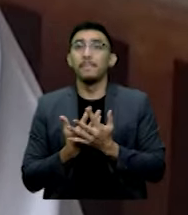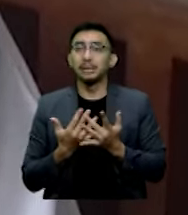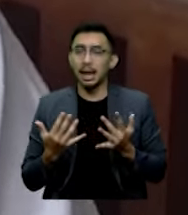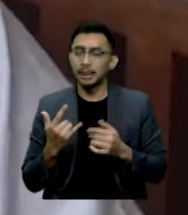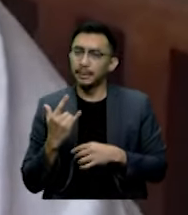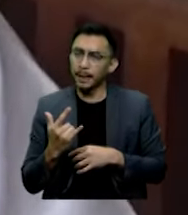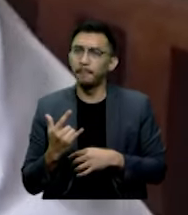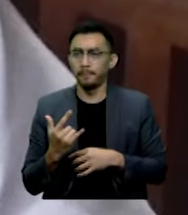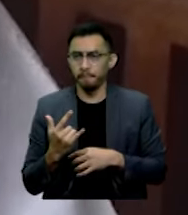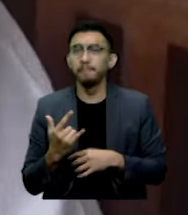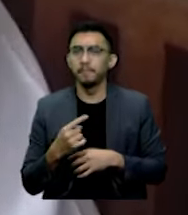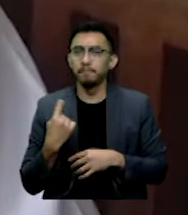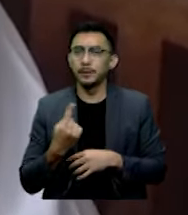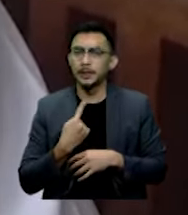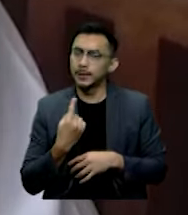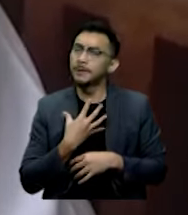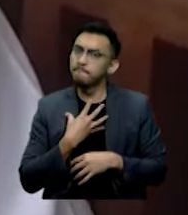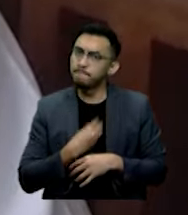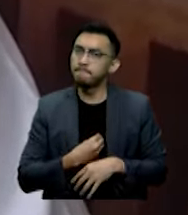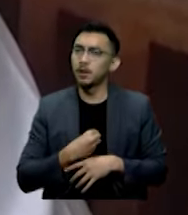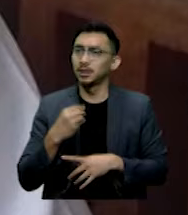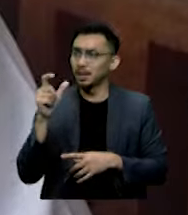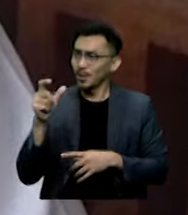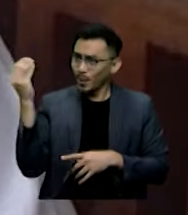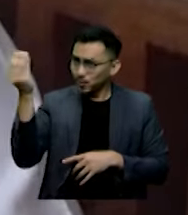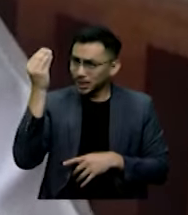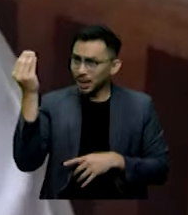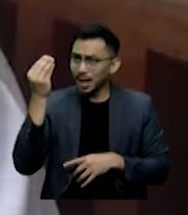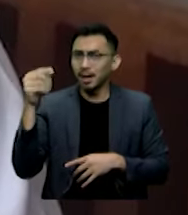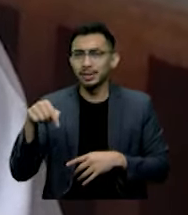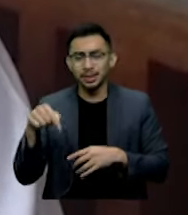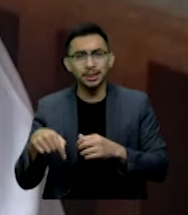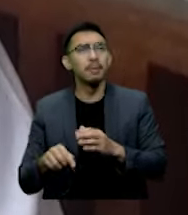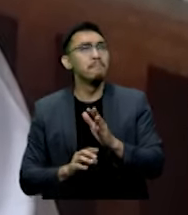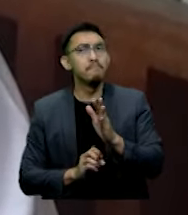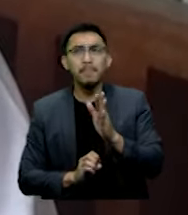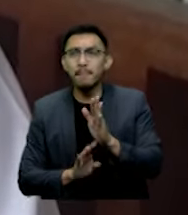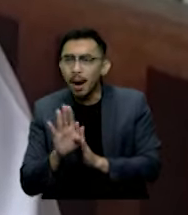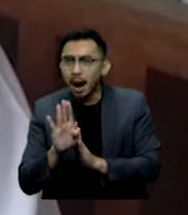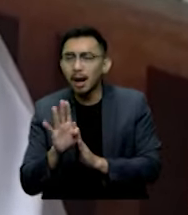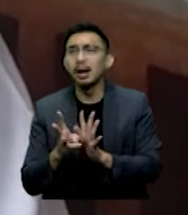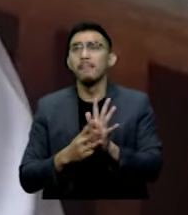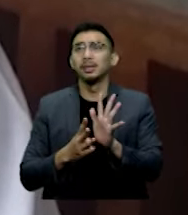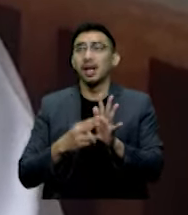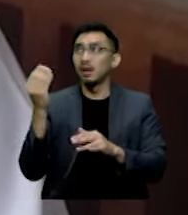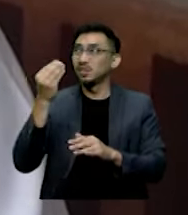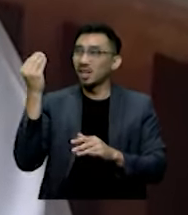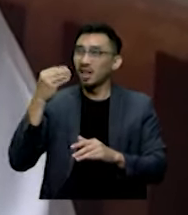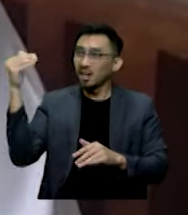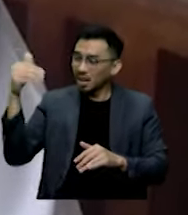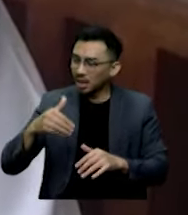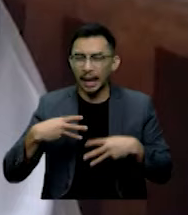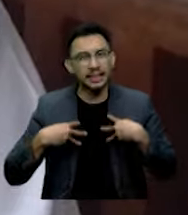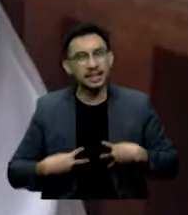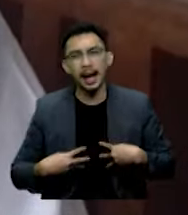kepariwisataan kita yang berkembang cukup bagus. Kemudian di satu sisi ada persoalan perilaku wisatawan yang menjadi persoalan di kita.